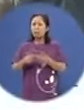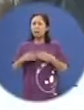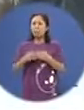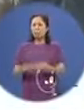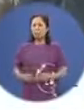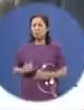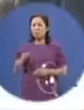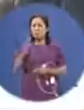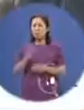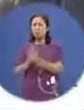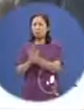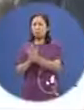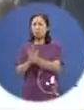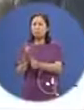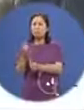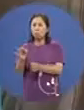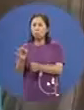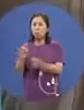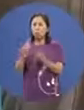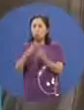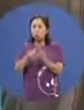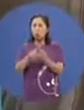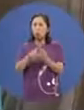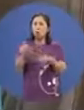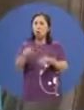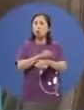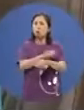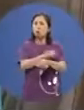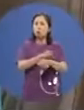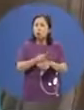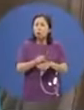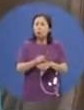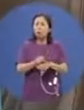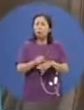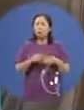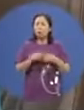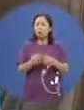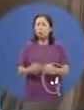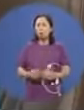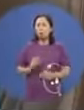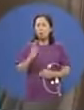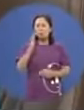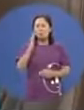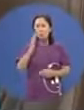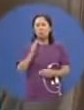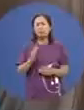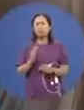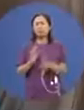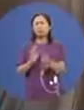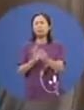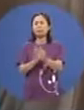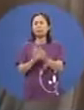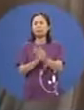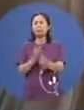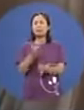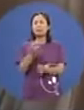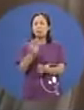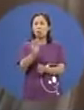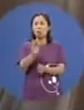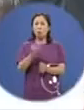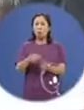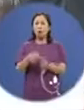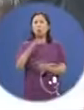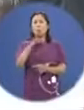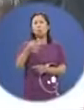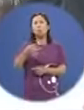し、それから特定不妊治療というのがあってね、はい、えらいお金かかるんですよ、ものすごく、 そうなんですね、 何十万もかかる、でそれ